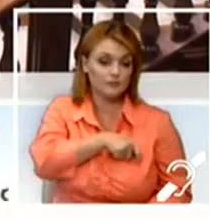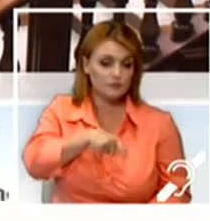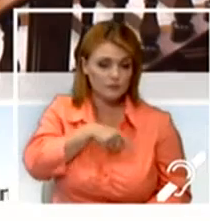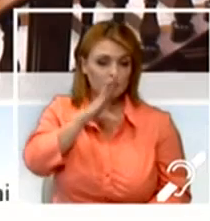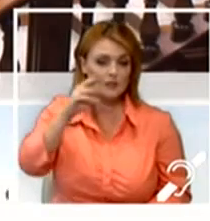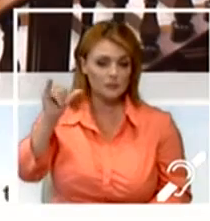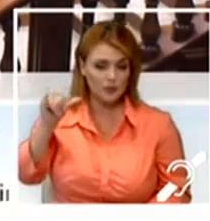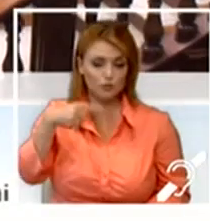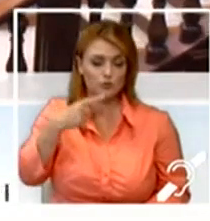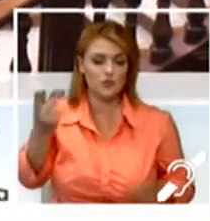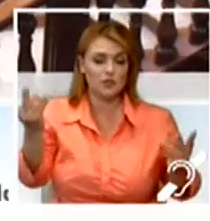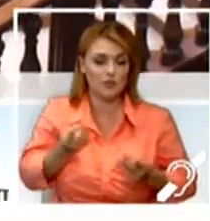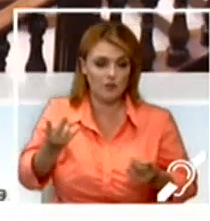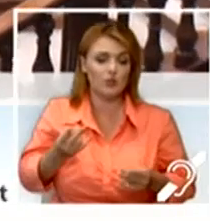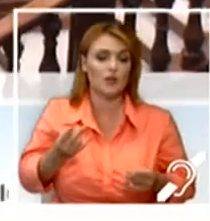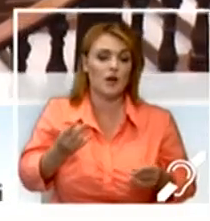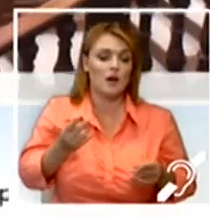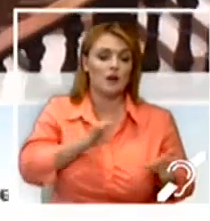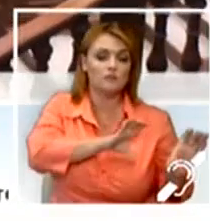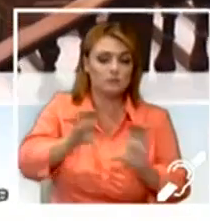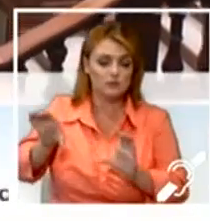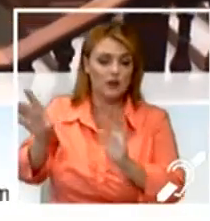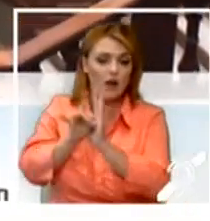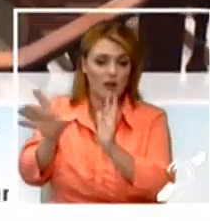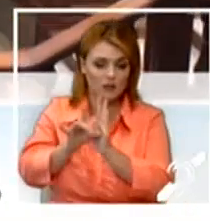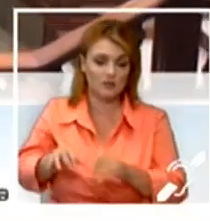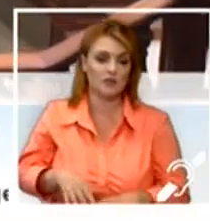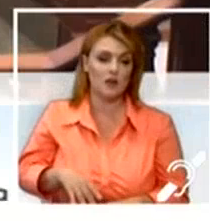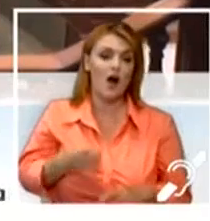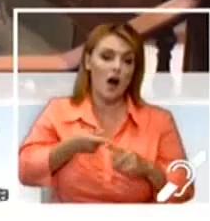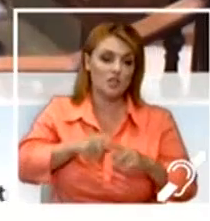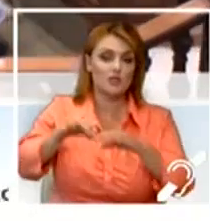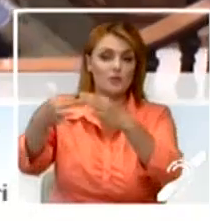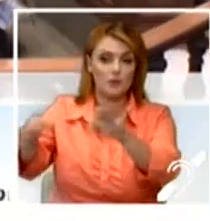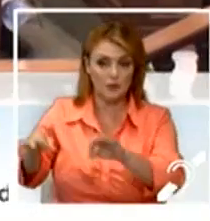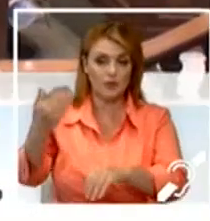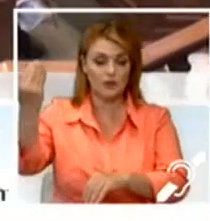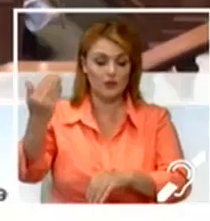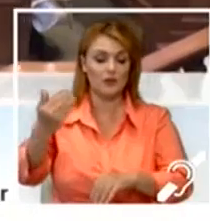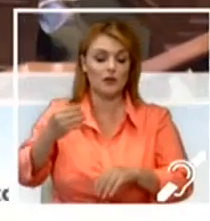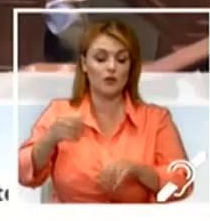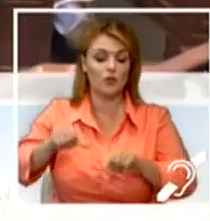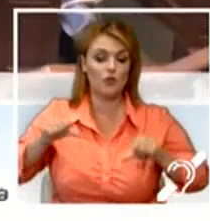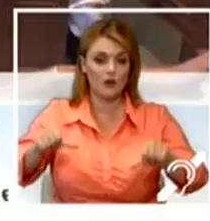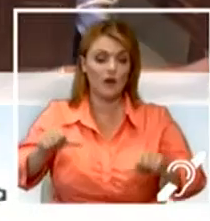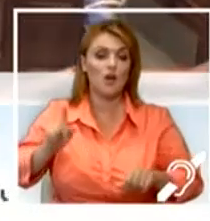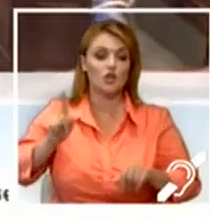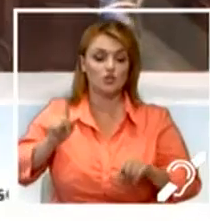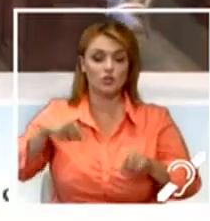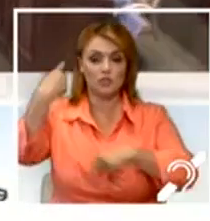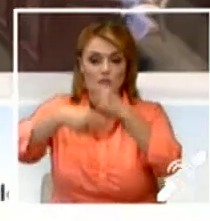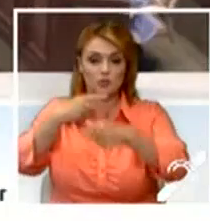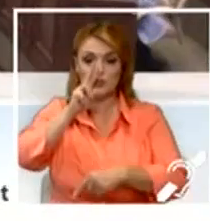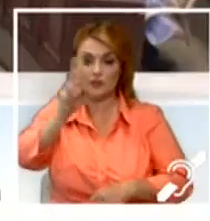pe piața gazelor și a energiei electrice, iar acest lucru va permite guvernului ca în următoarele două luni să fie luate